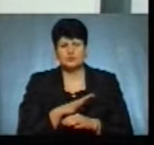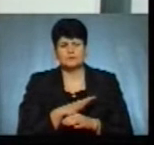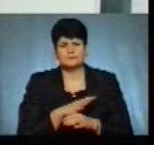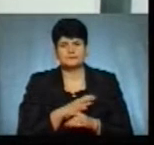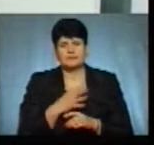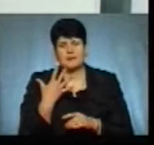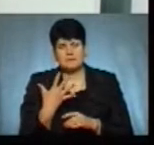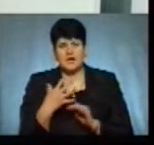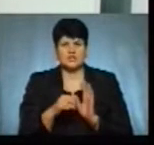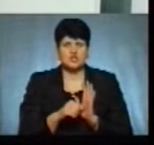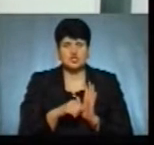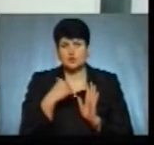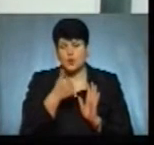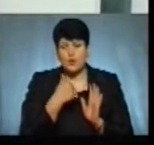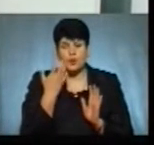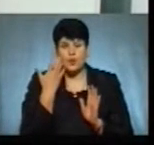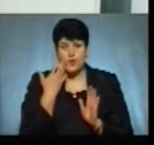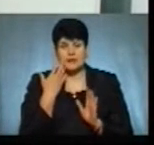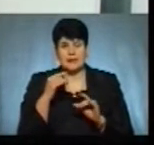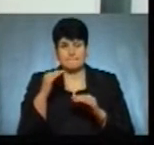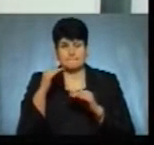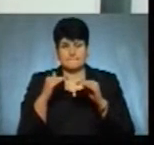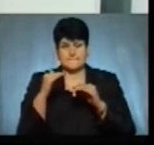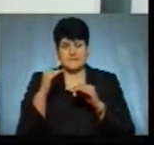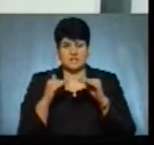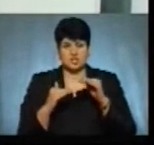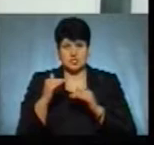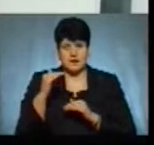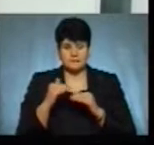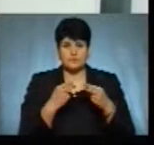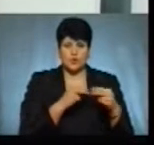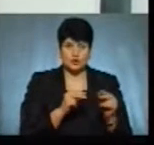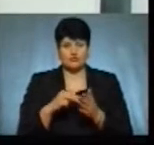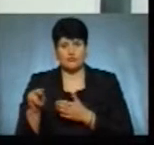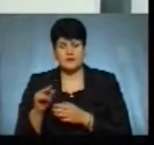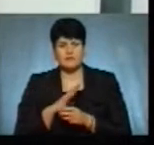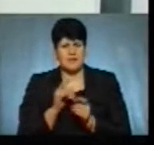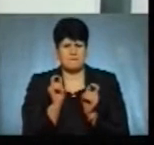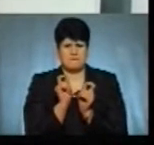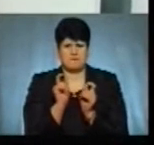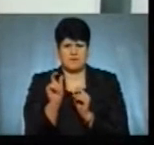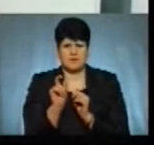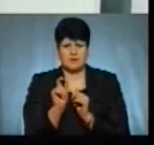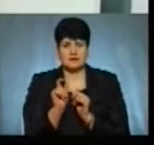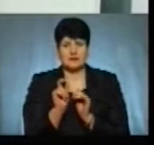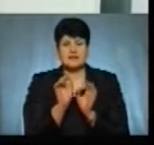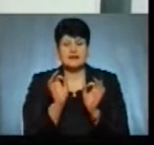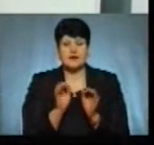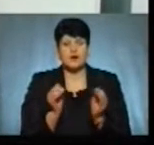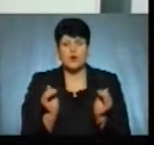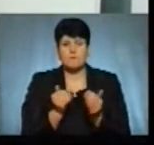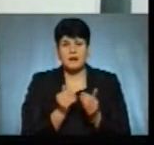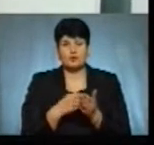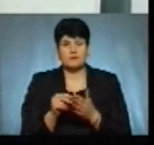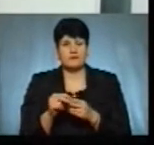напевно, 5-6 років, коли маржа між курсами купівлі і продажу валюти в банках була дуже невелика, і жодних обмежень купівлі і продажу